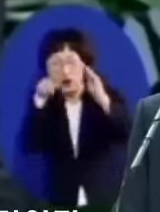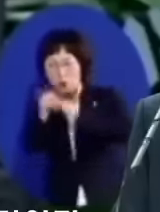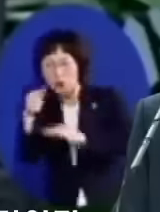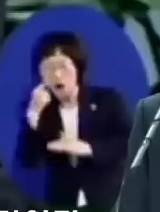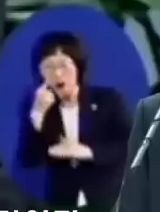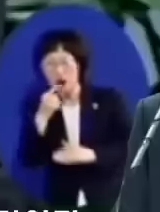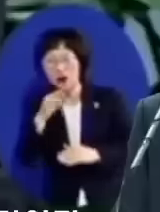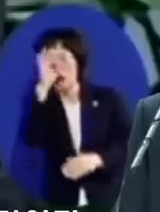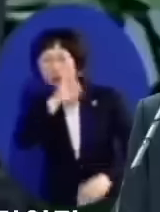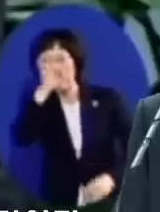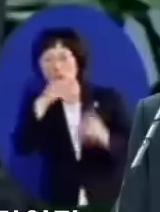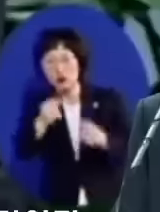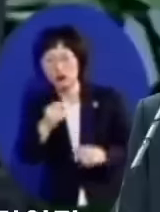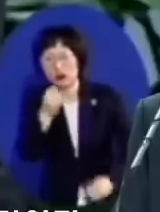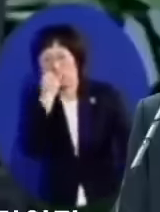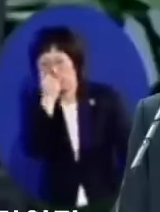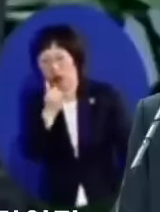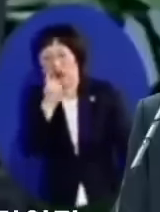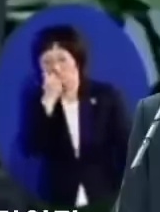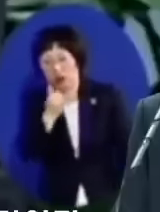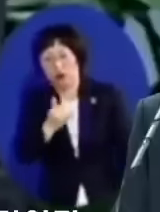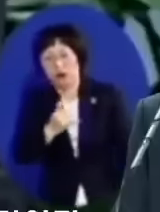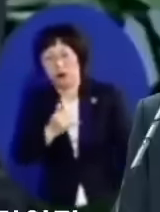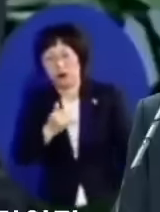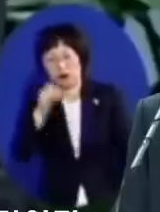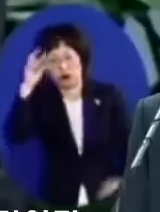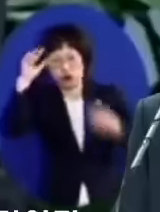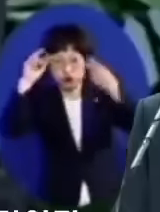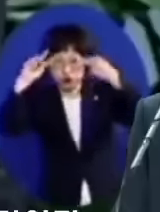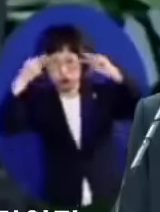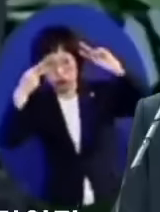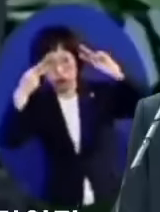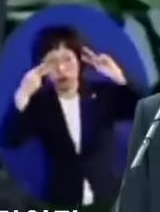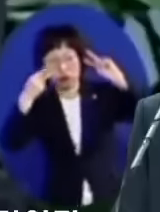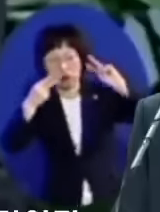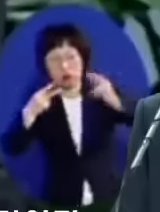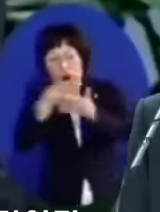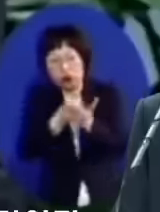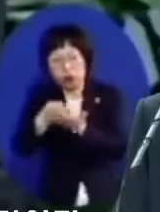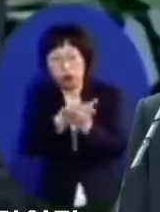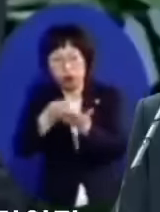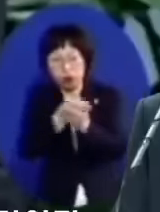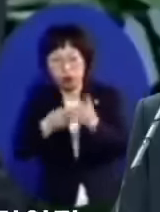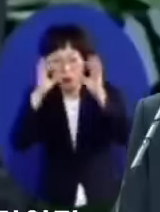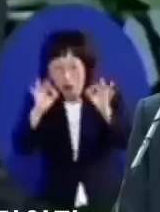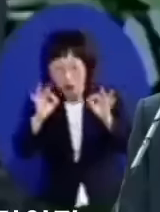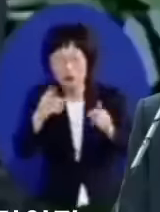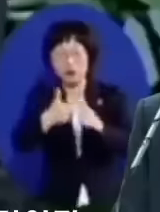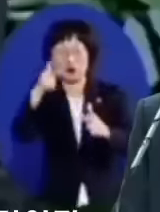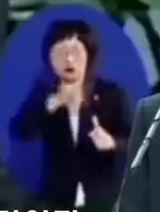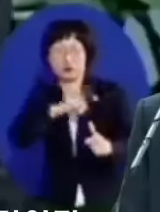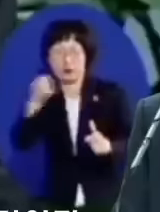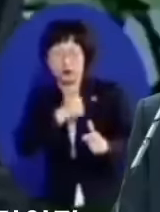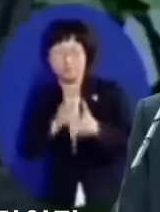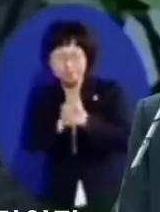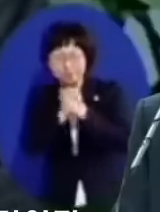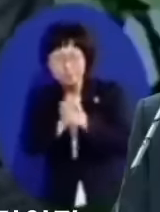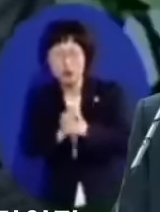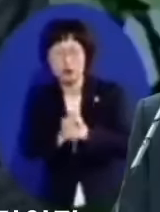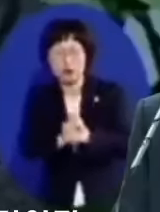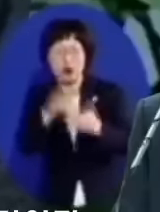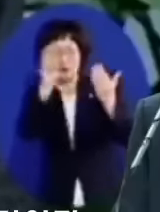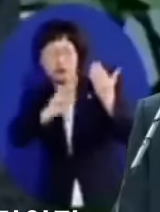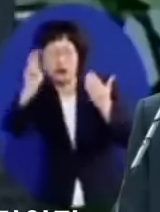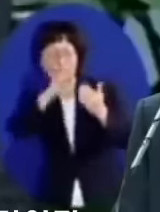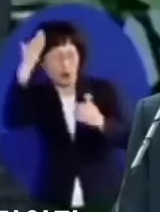돼지같이 굴굴거리면서 아주 눈을 뒤집고 몸부림을 치는 것을 예수 이름으로 기도하고 찬송을 부르고 안수해주고